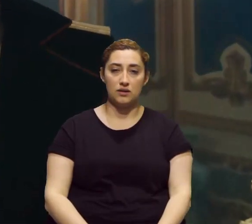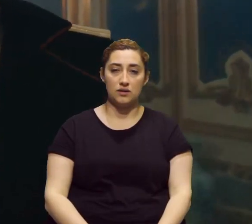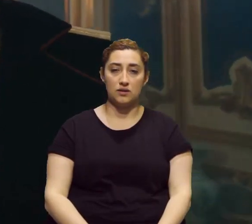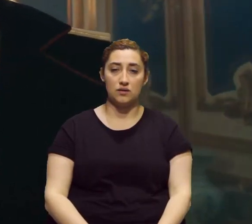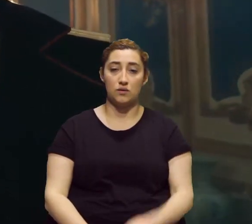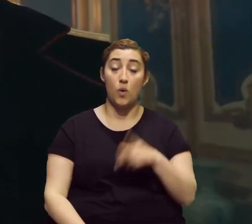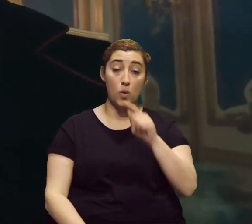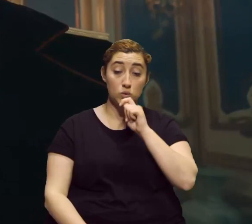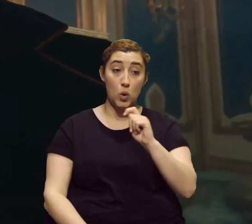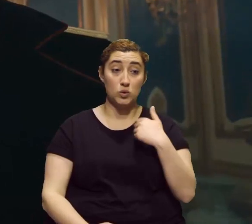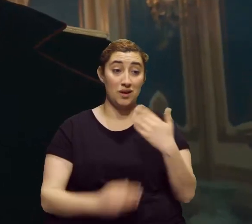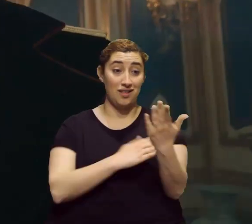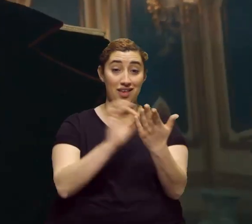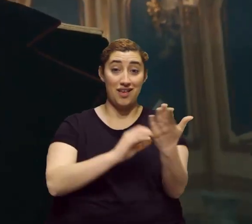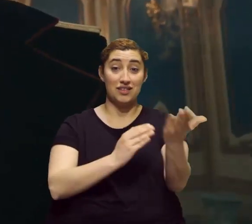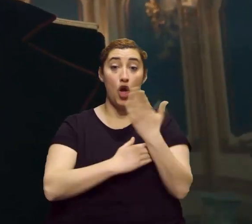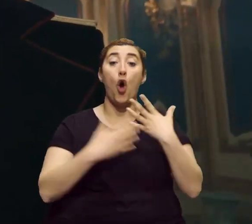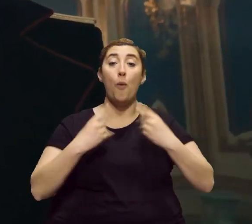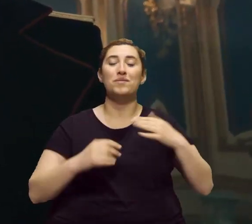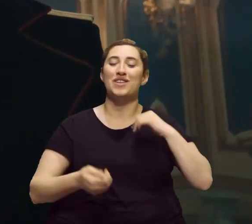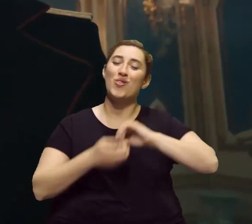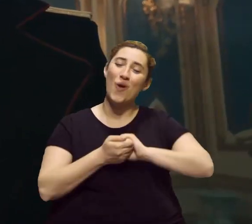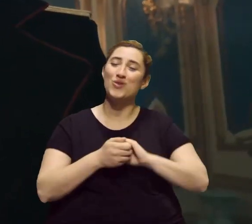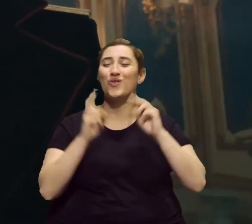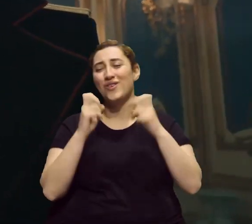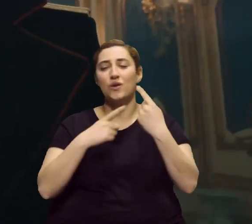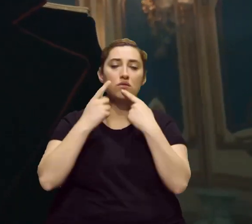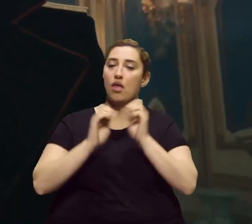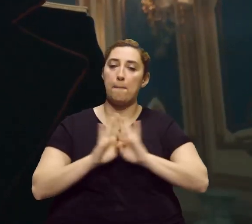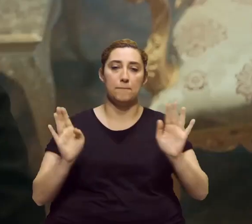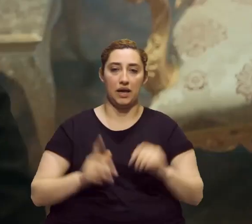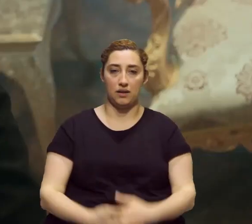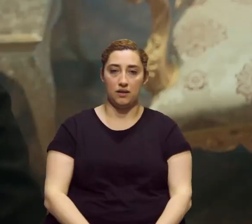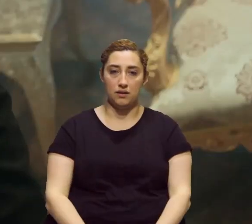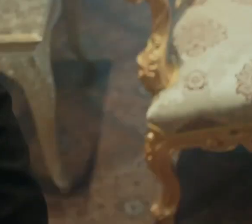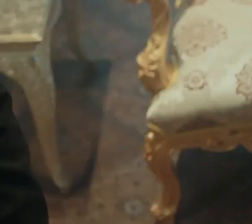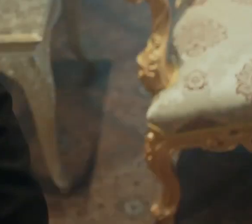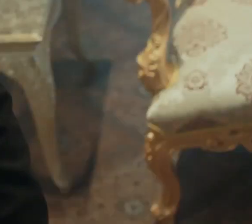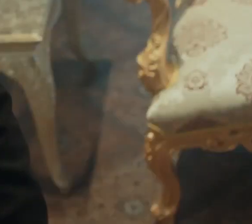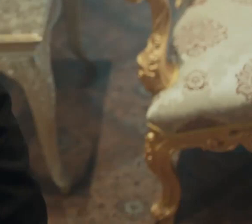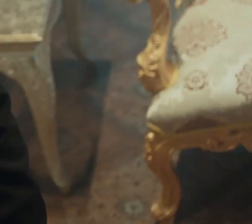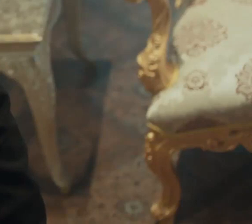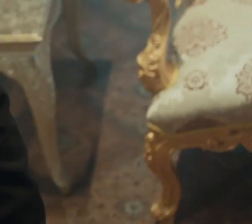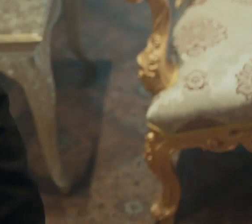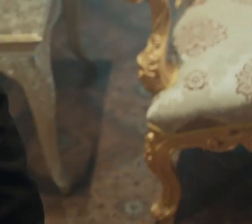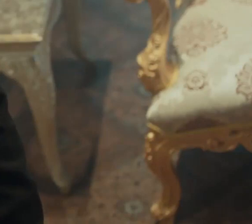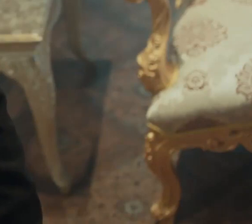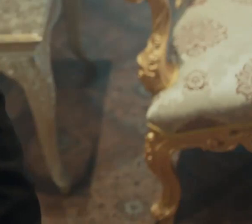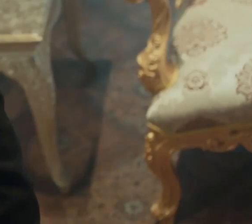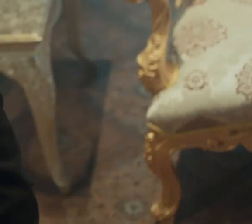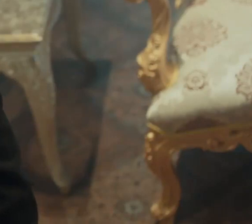O teminat gelmeden de bize dostluktan bahsetmeyin. Titrek, sıkıntılı bakışlarını önüne indirdi.